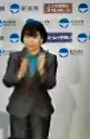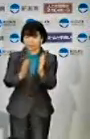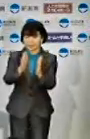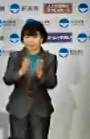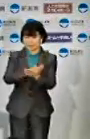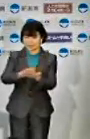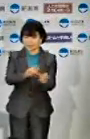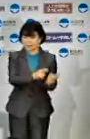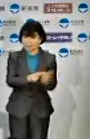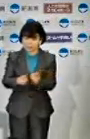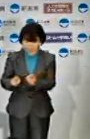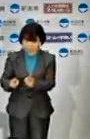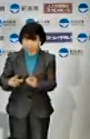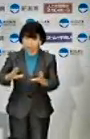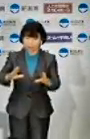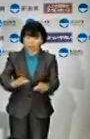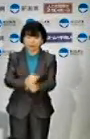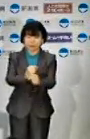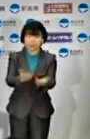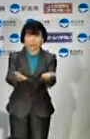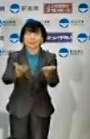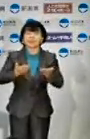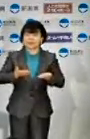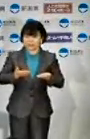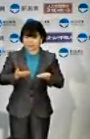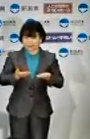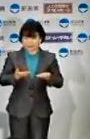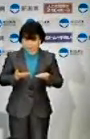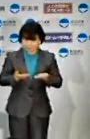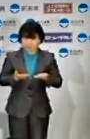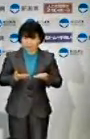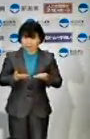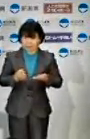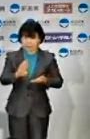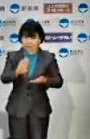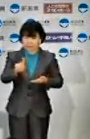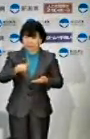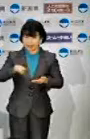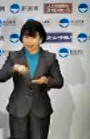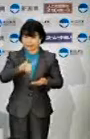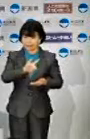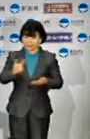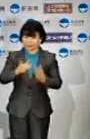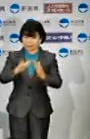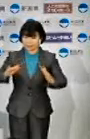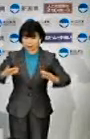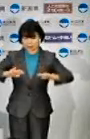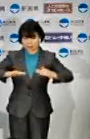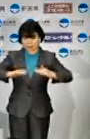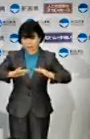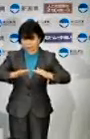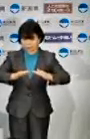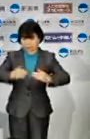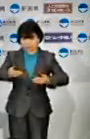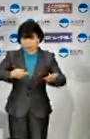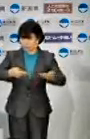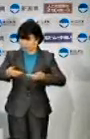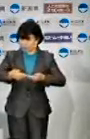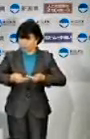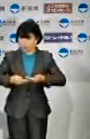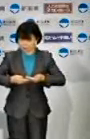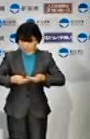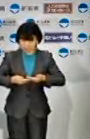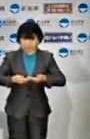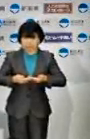のまとめはすでにいただいてまして、でそれは県議会でもさまざま議論をご質問もいただいたりしてます